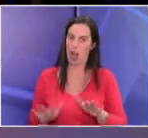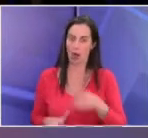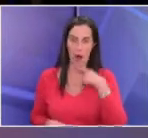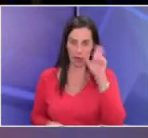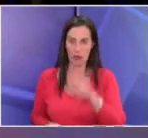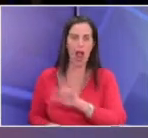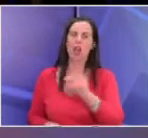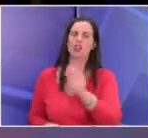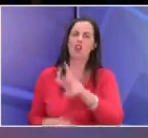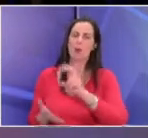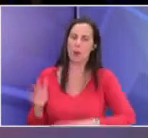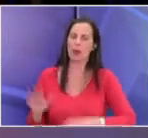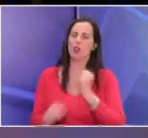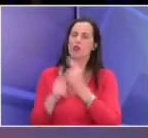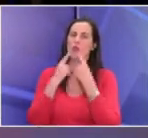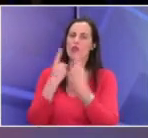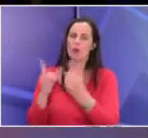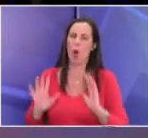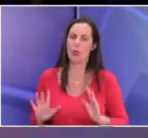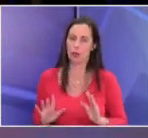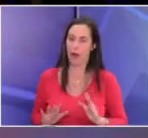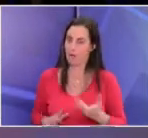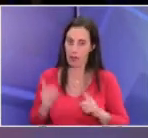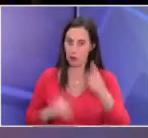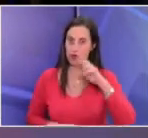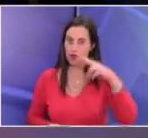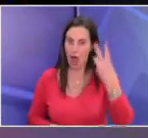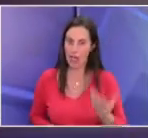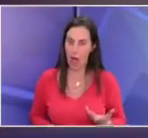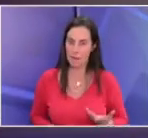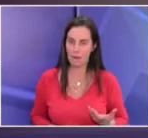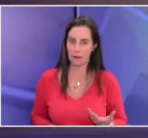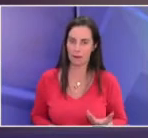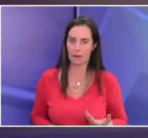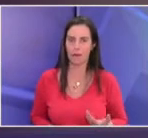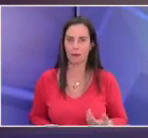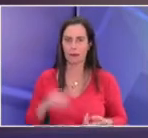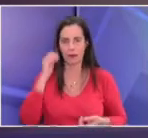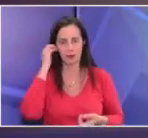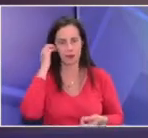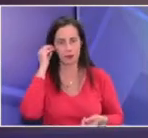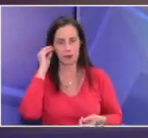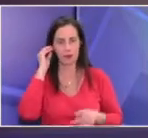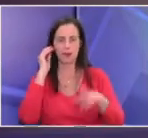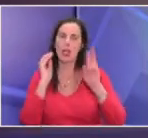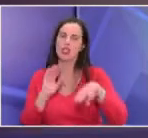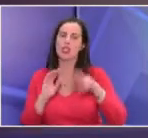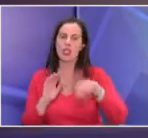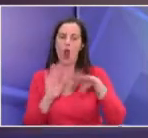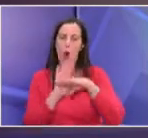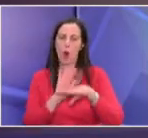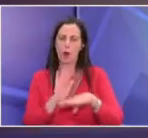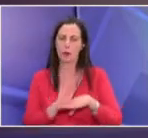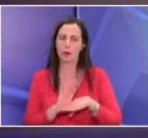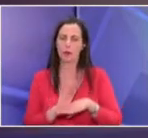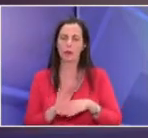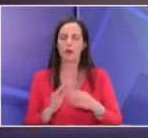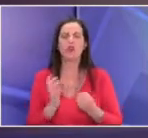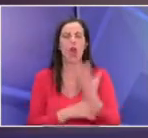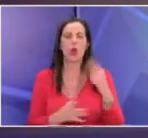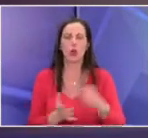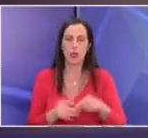לא גמרתי. היום זה כבר יותר מ-15. הרבה יותר. עכשיו אני אתן לך דוגמה, אני אתן לך דבר פשוט, כן?